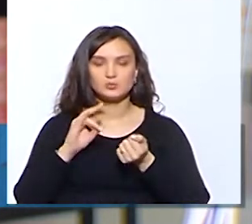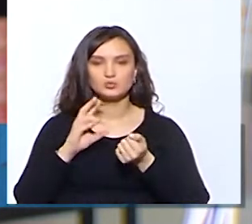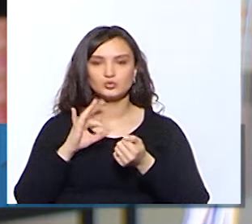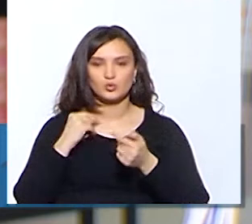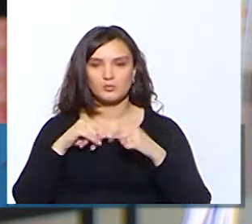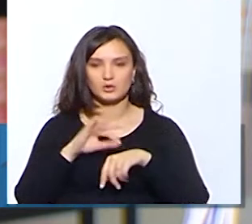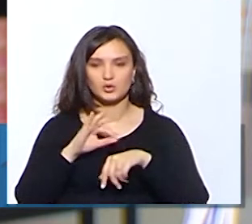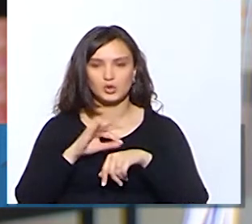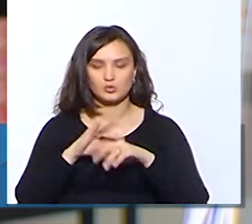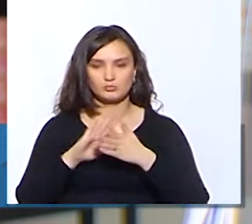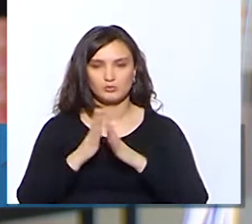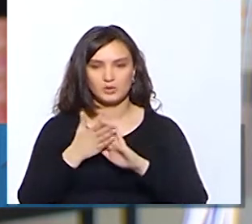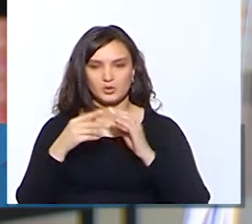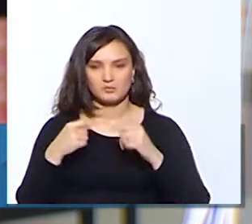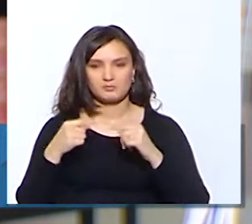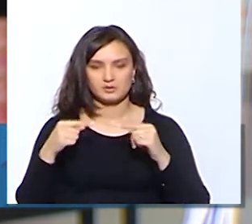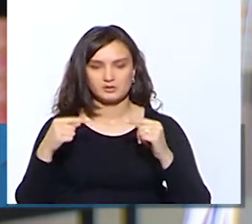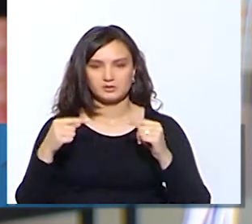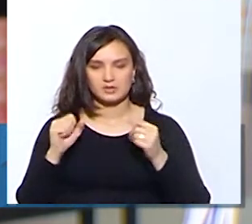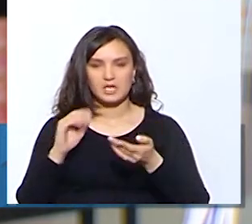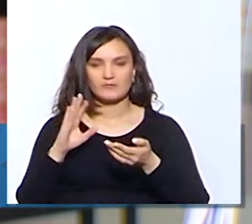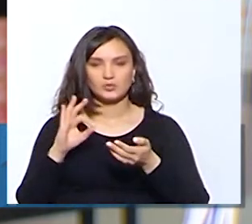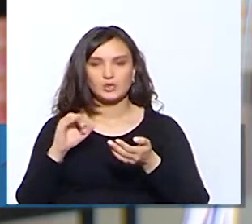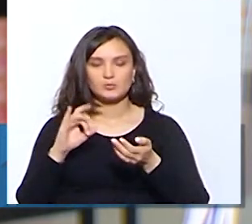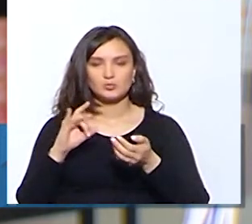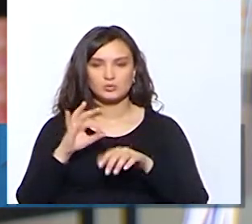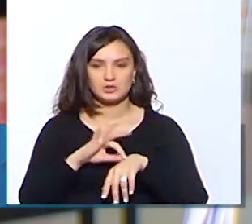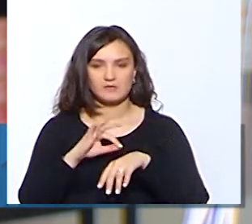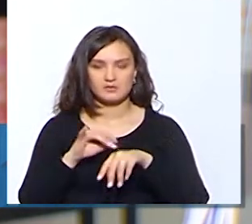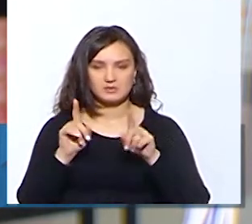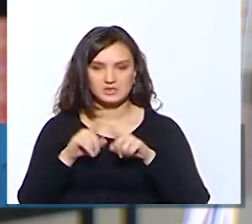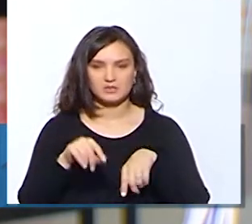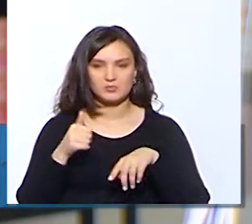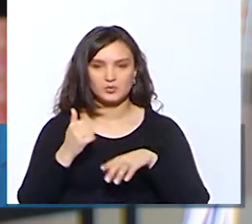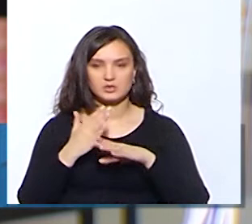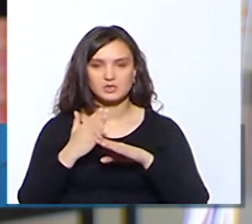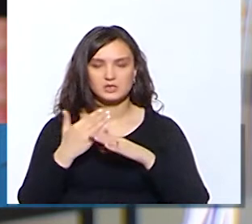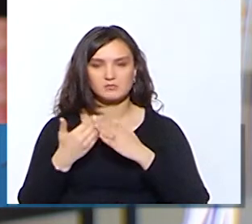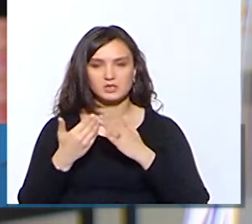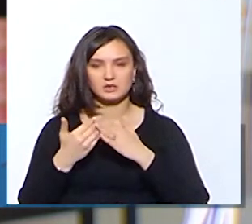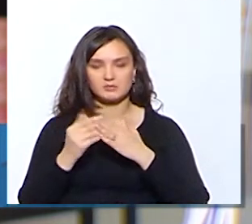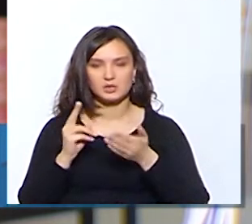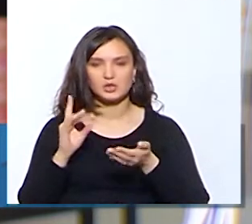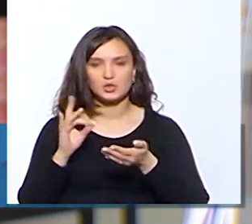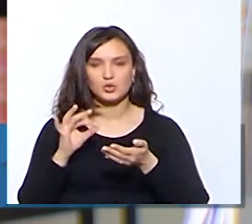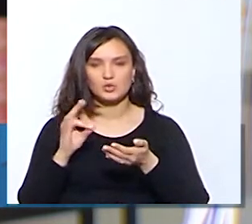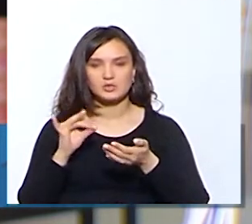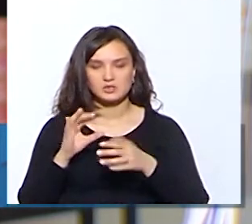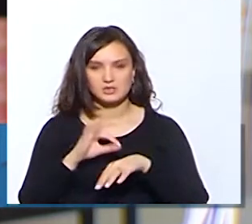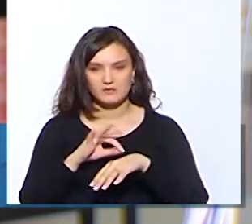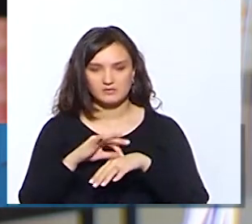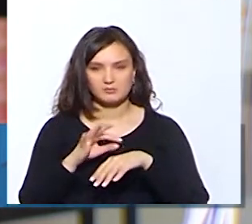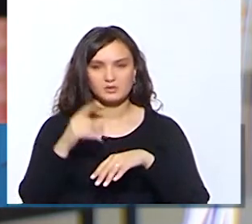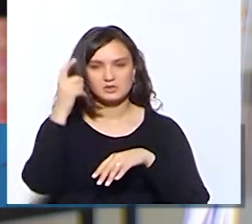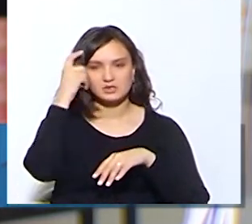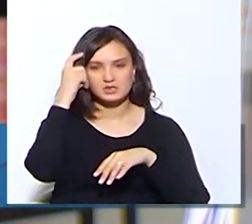იმუნოპათოლოგიური მდგომარეობებით, აუტოიმუნური დაავადებებით, ისეთები როგორიც არის, ვთქვათ, კრონის დაავადება,